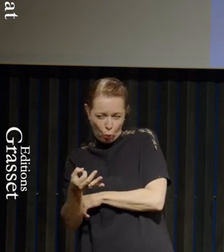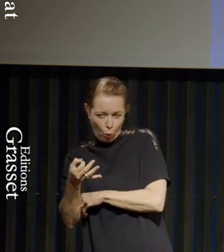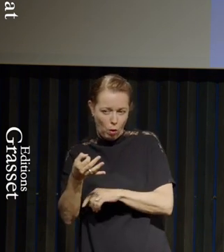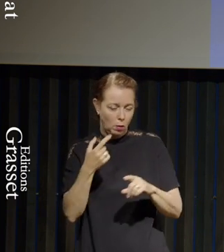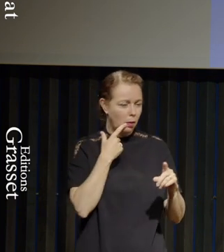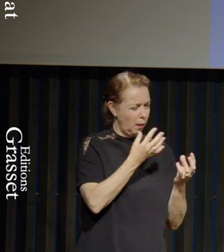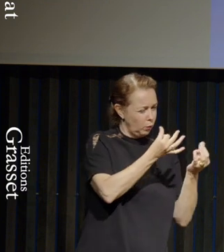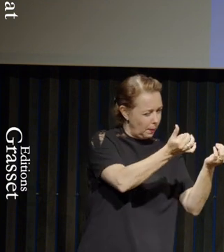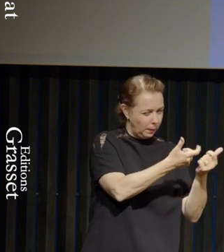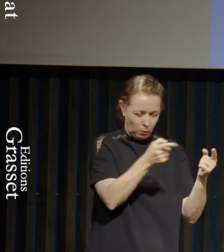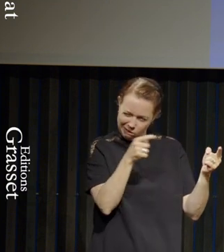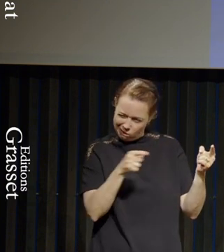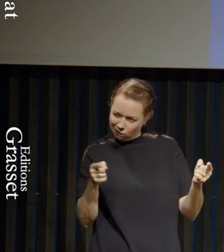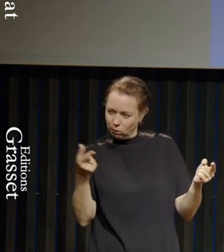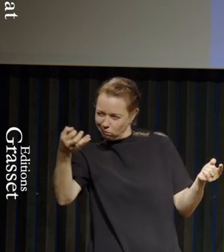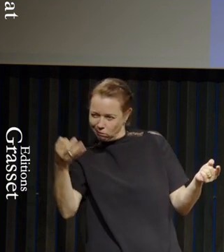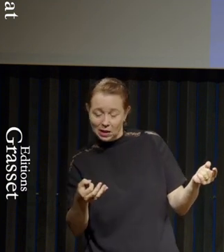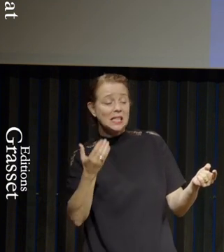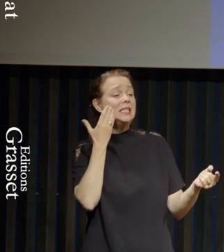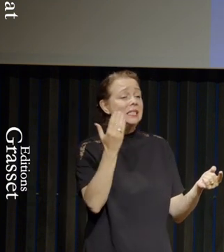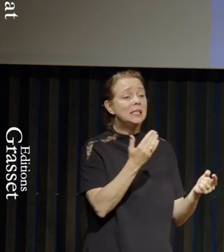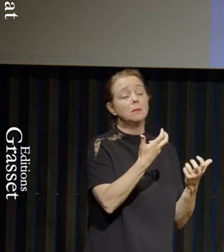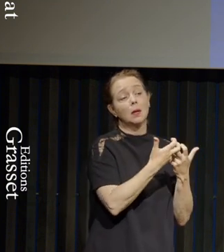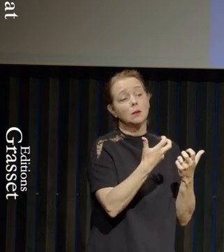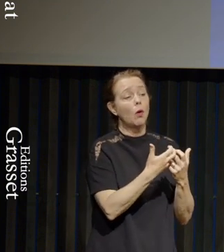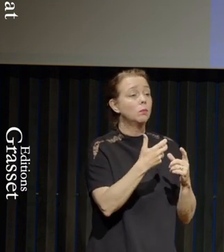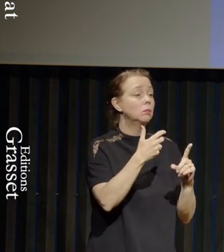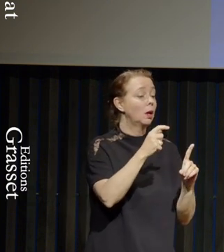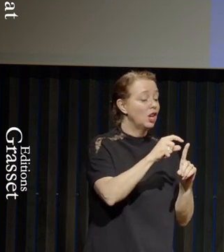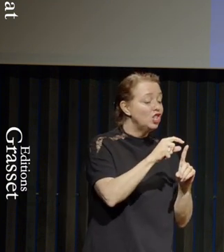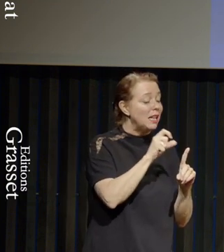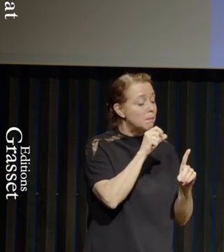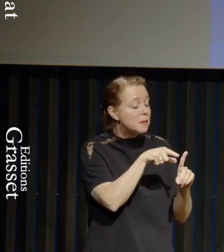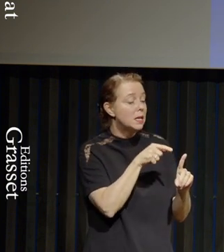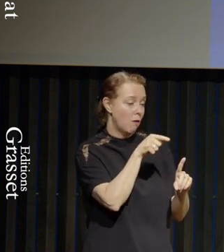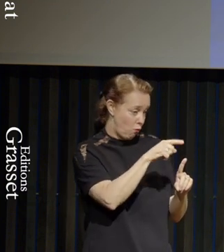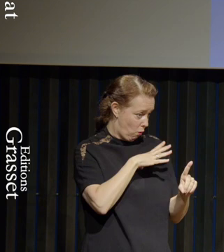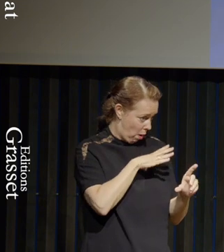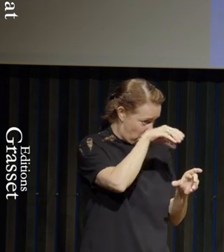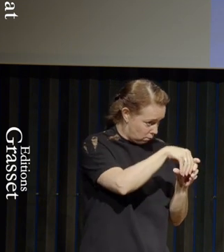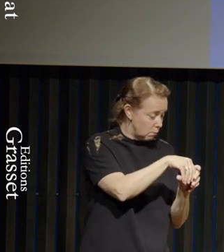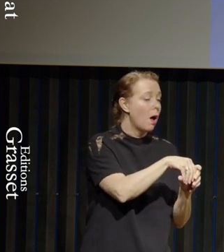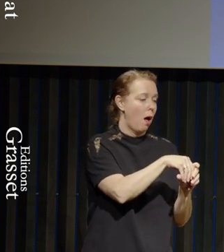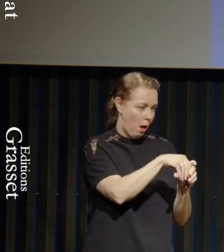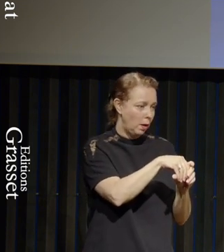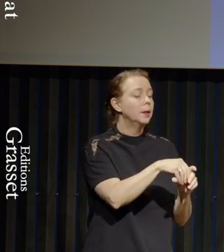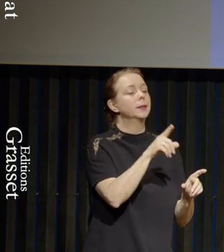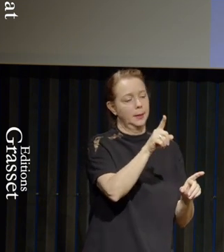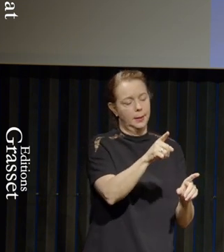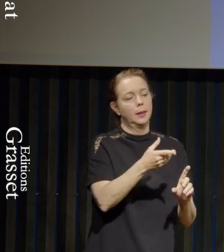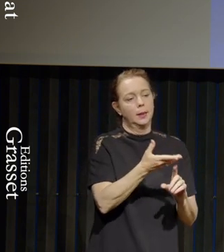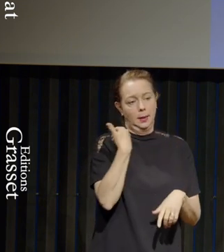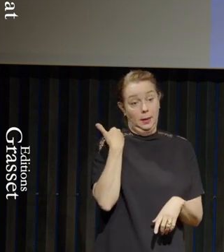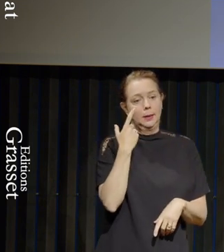vulnérabilité, qui dit que bah, si vous êtes porteur de cette forme-là au lendemain de la crise Covid, si nous